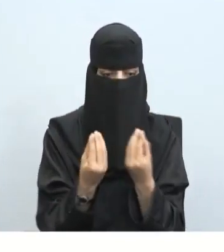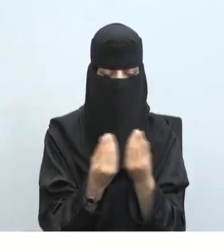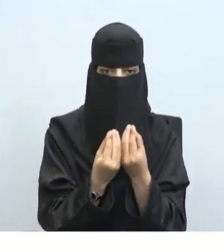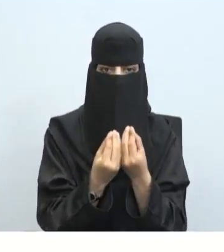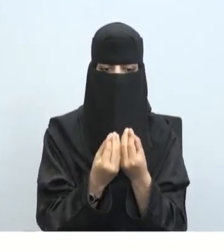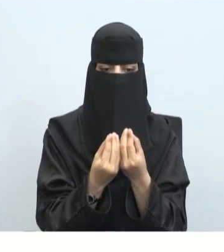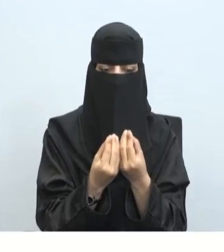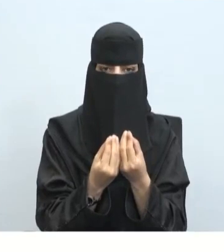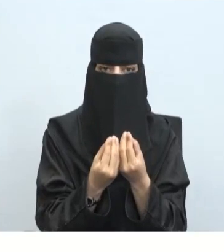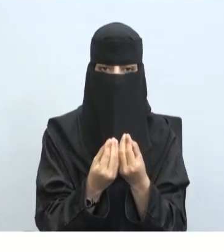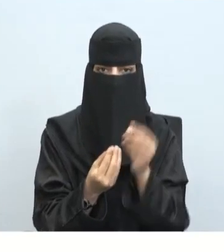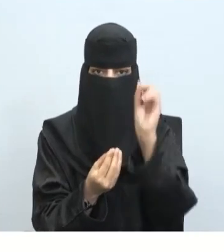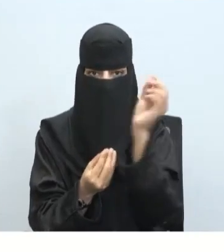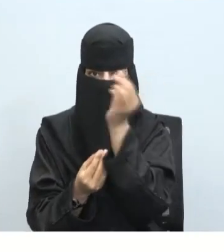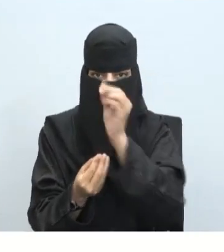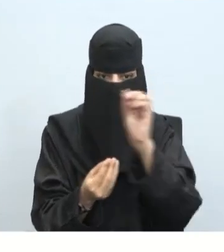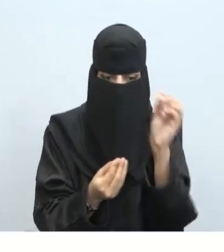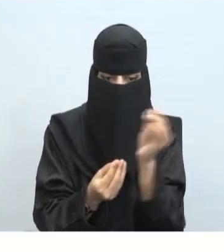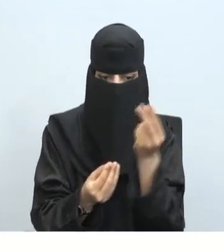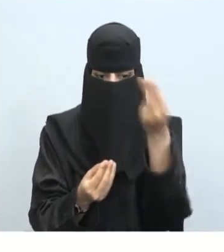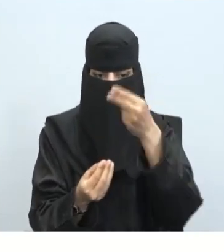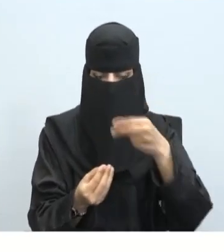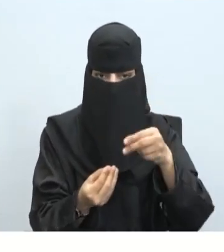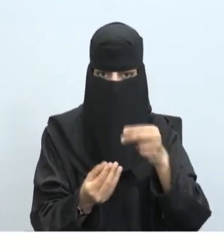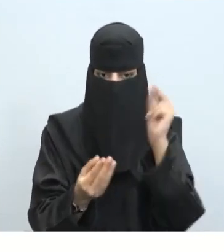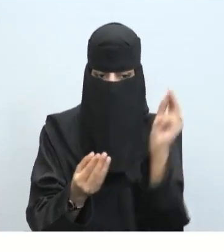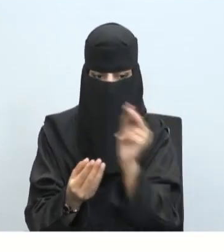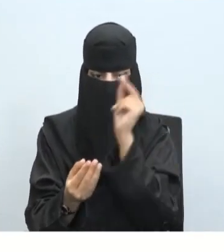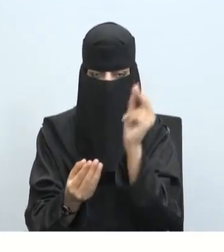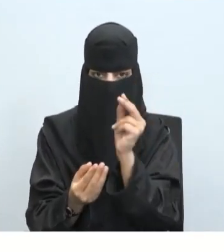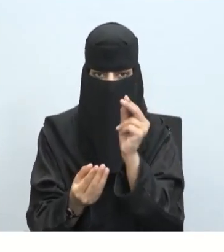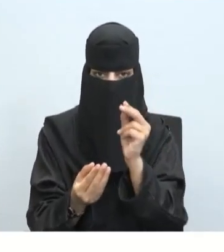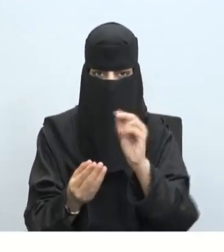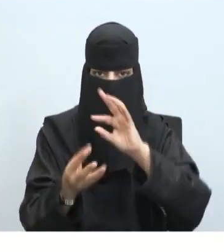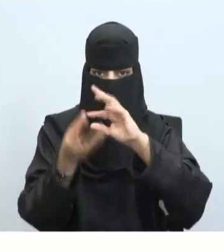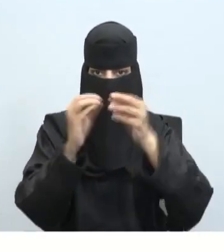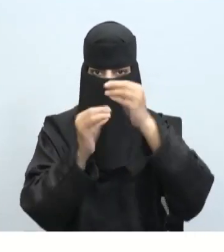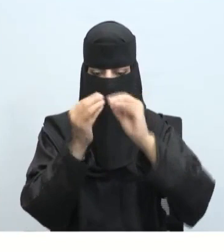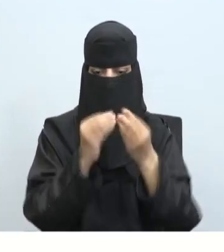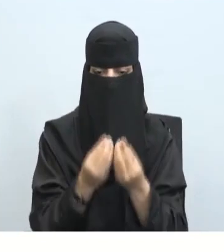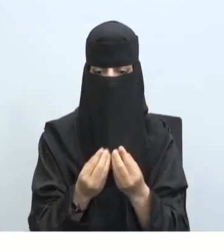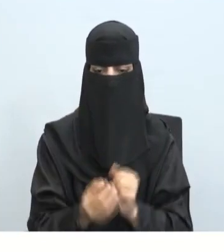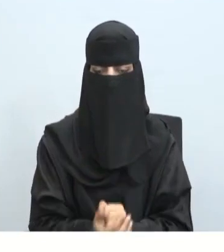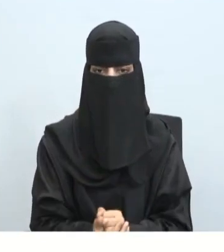وجماليات النحت والرسم والخط والزخرف